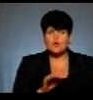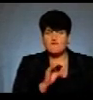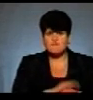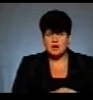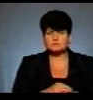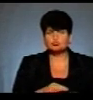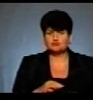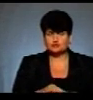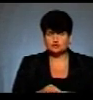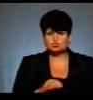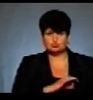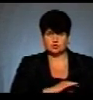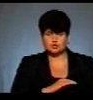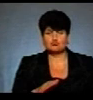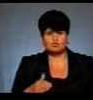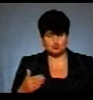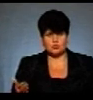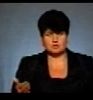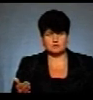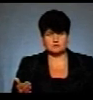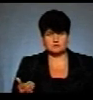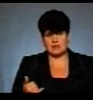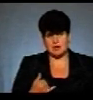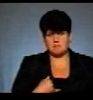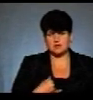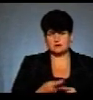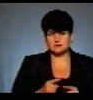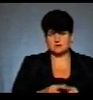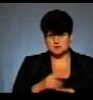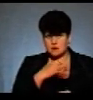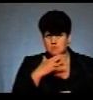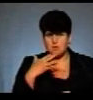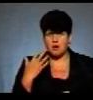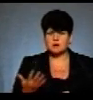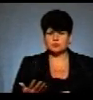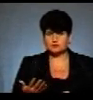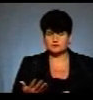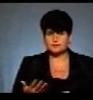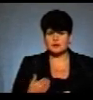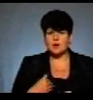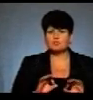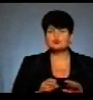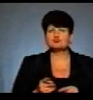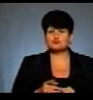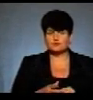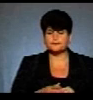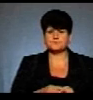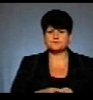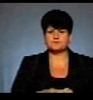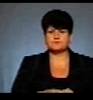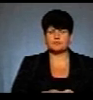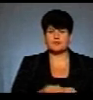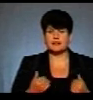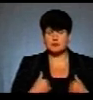булінгу, суто з юридичної сторони, для мене це звучить багато. Я поясню чому. Тому що